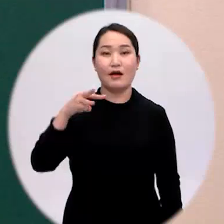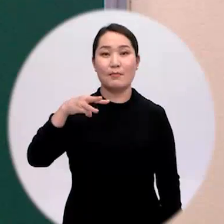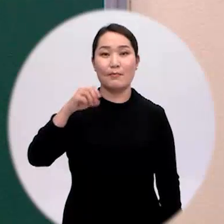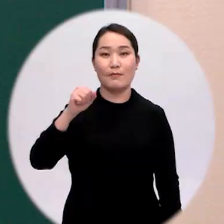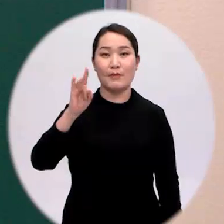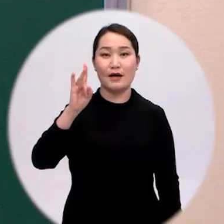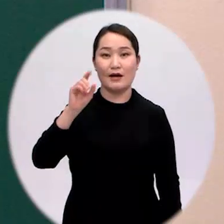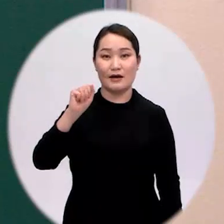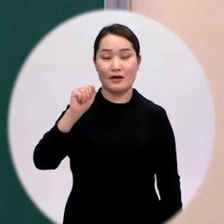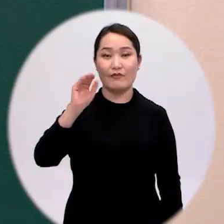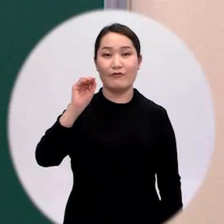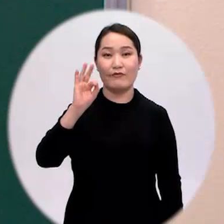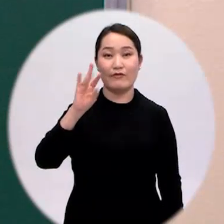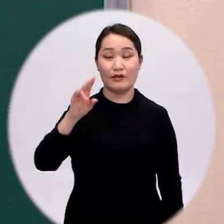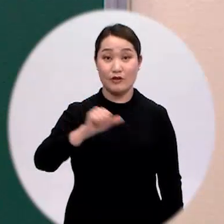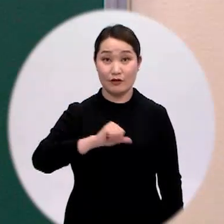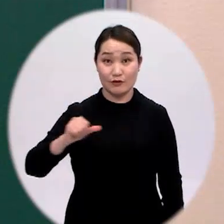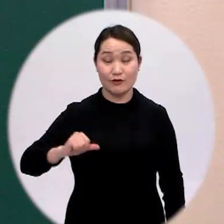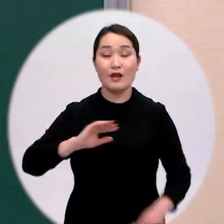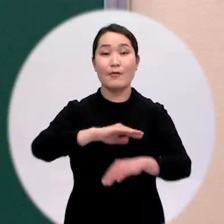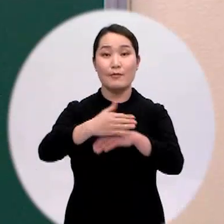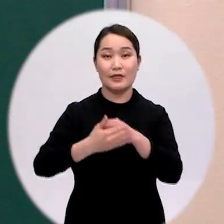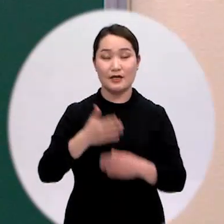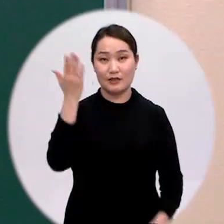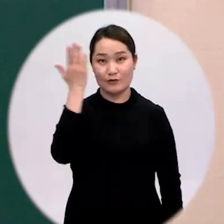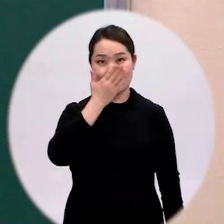марафон. Би та уншаарай.